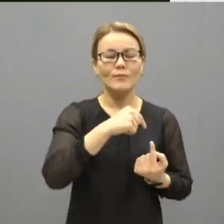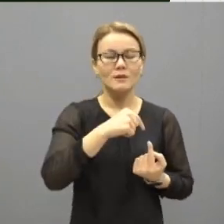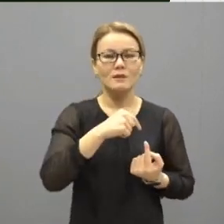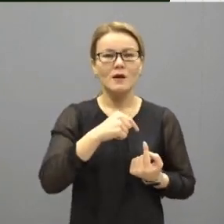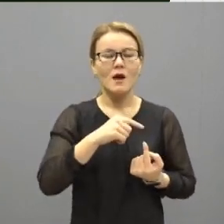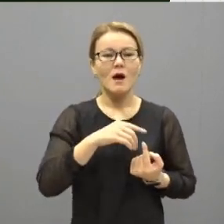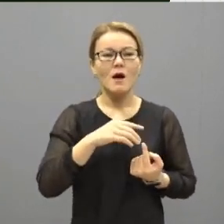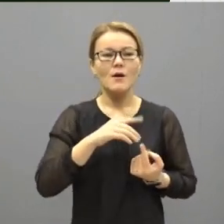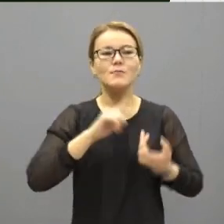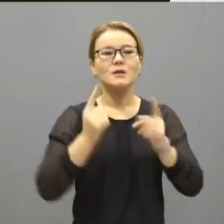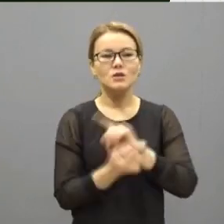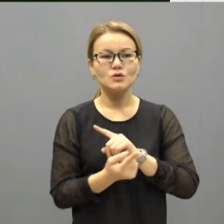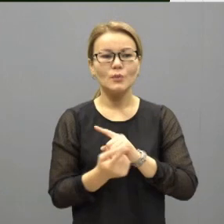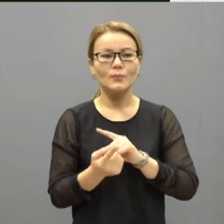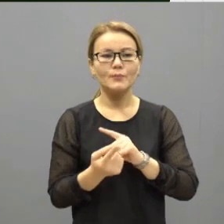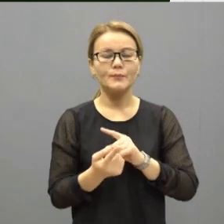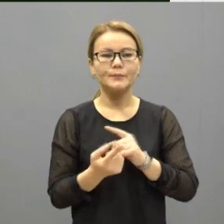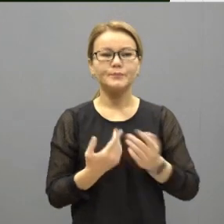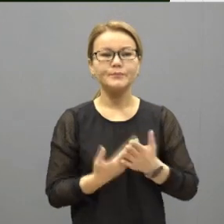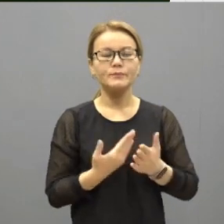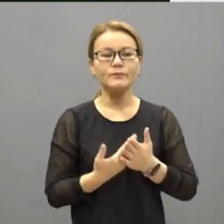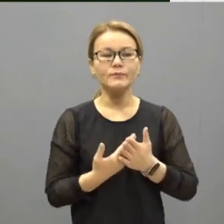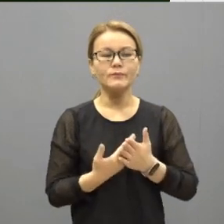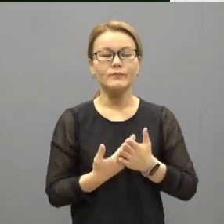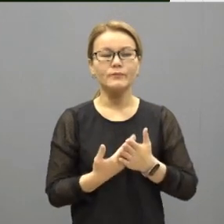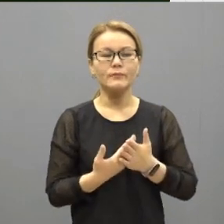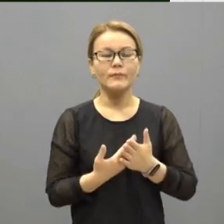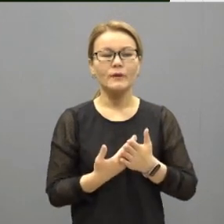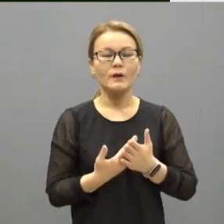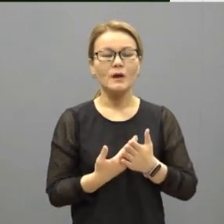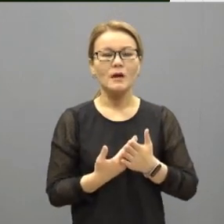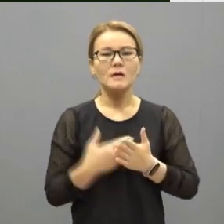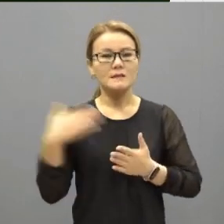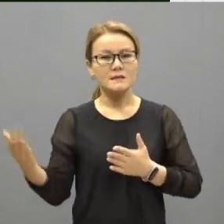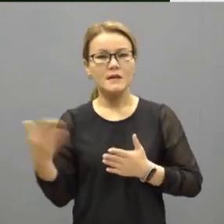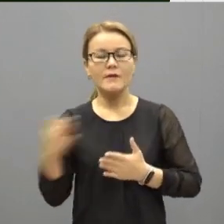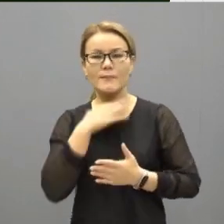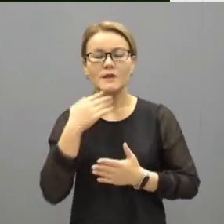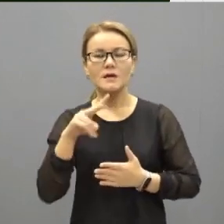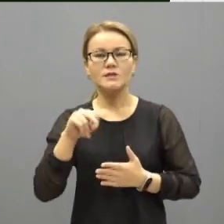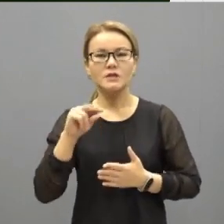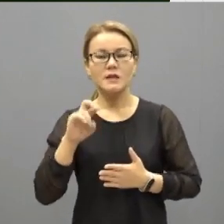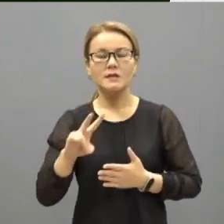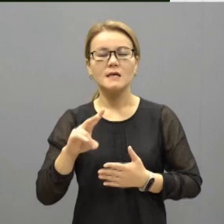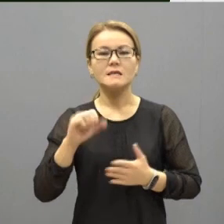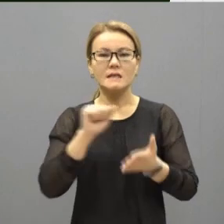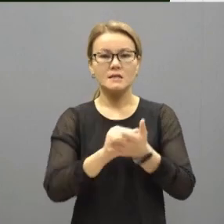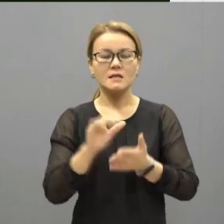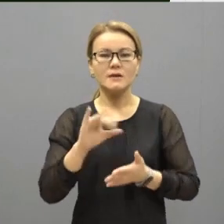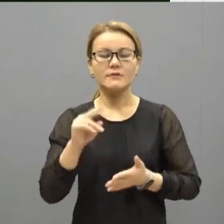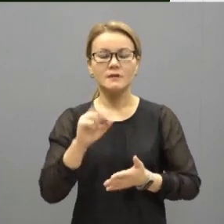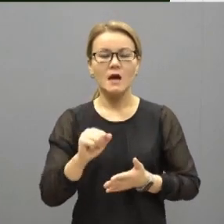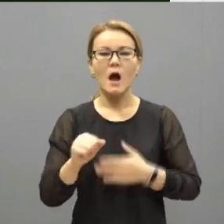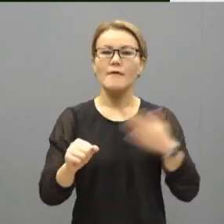5 в правую часть. Теперь у нас слева многочлен стандартного вида,